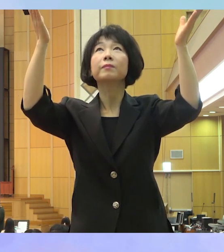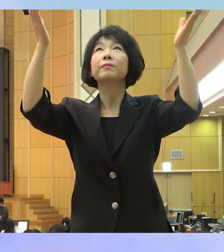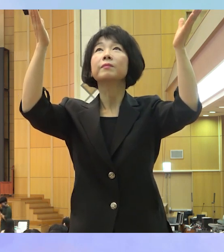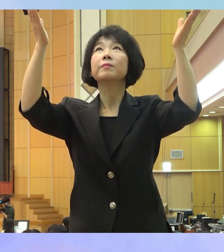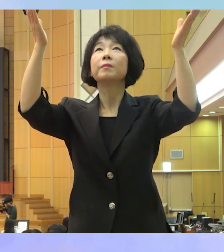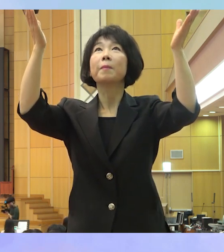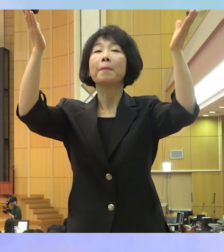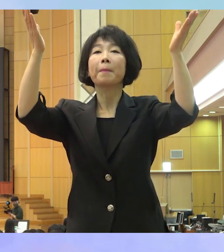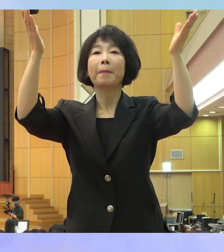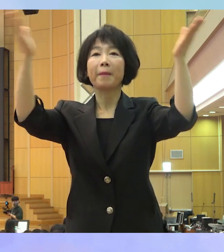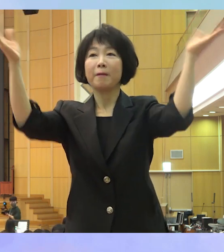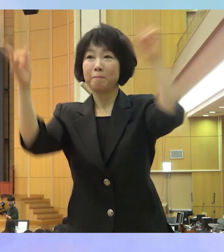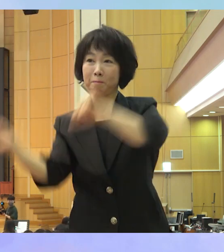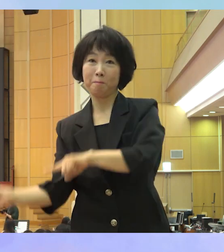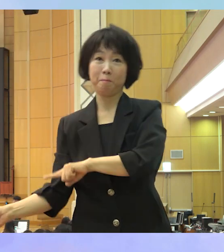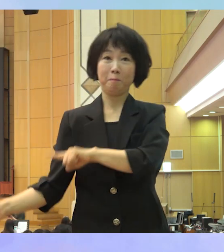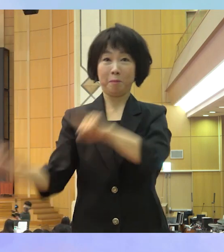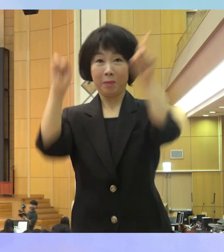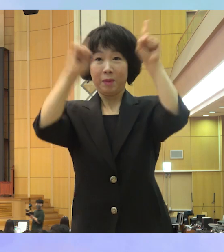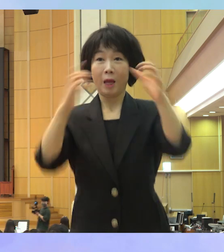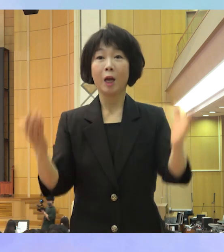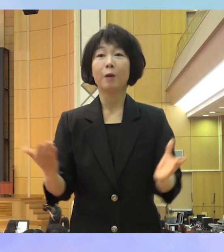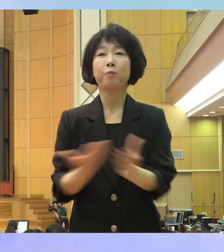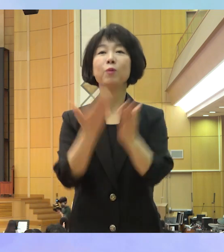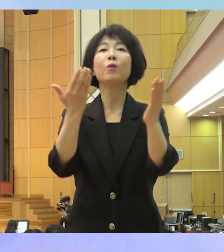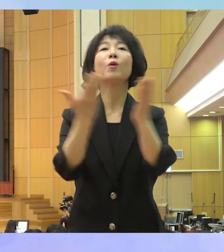부흥의 불길 타오르게 하소서.